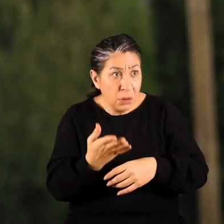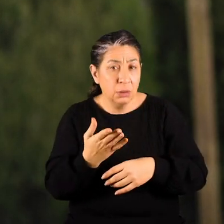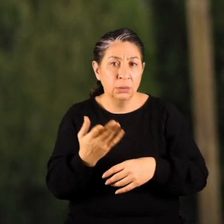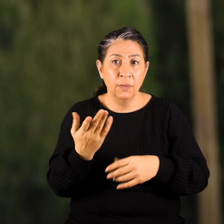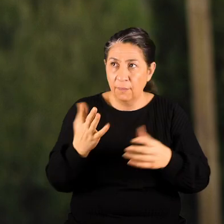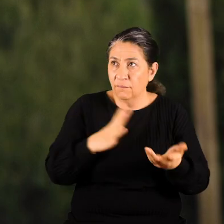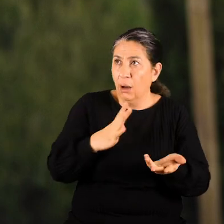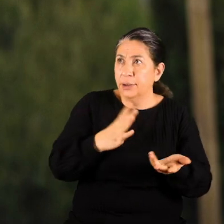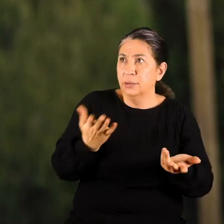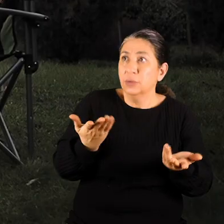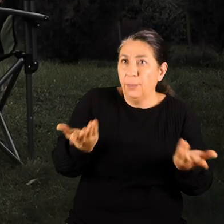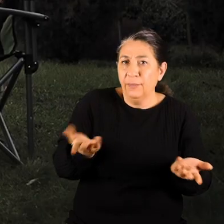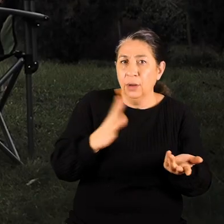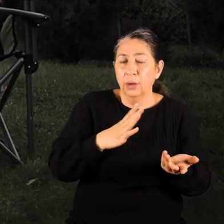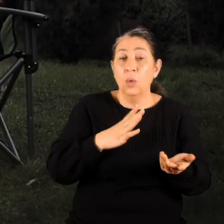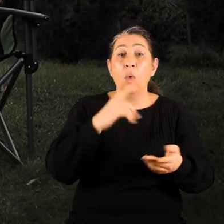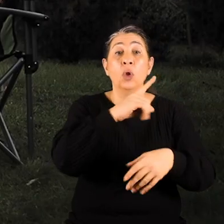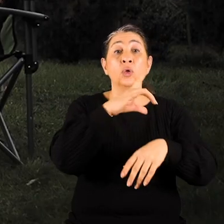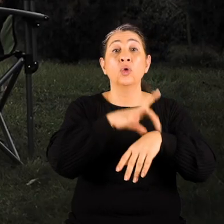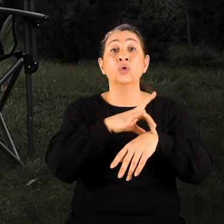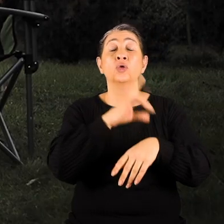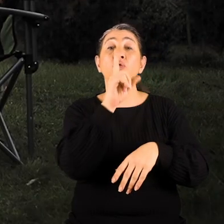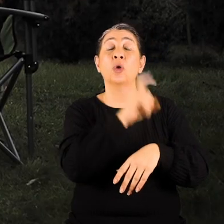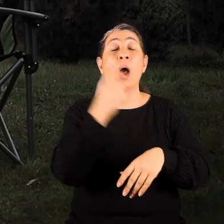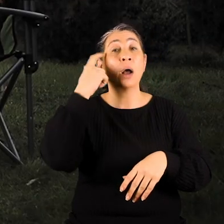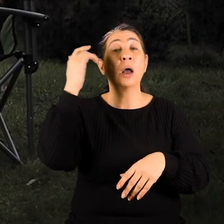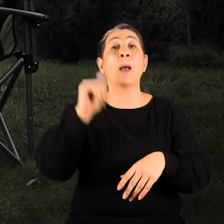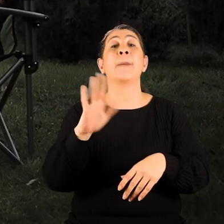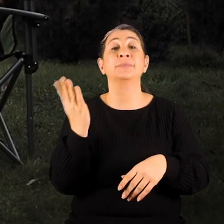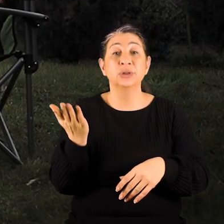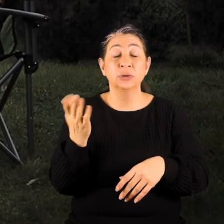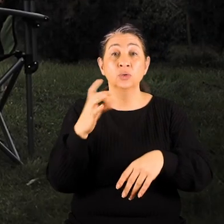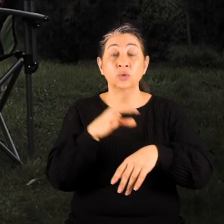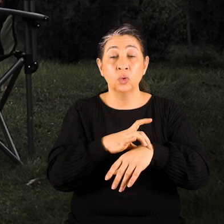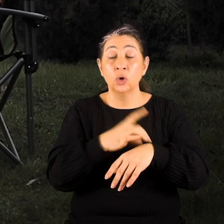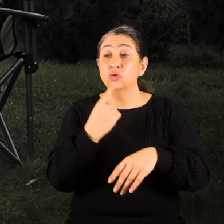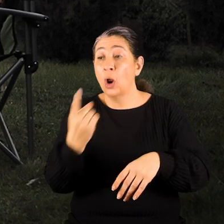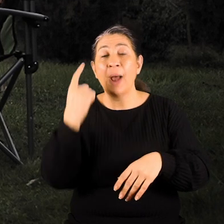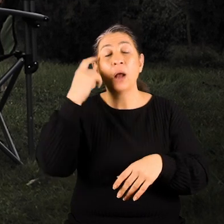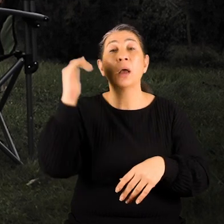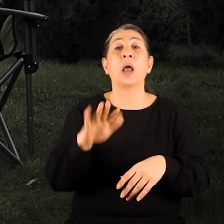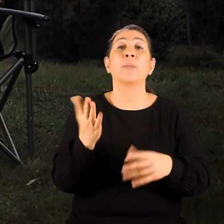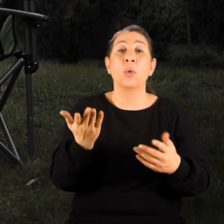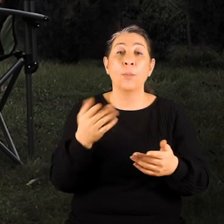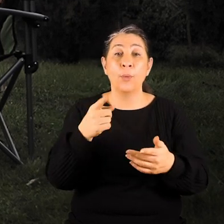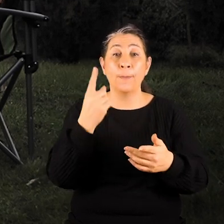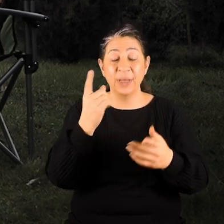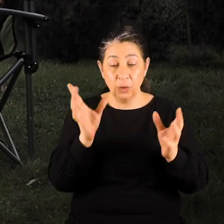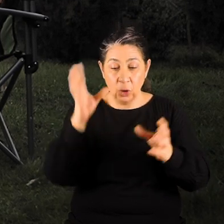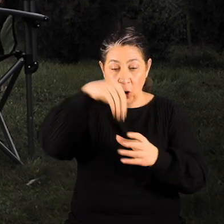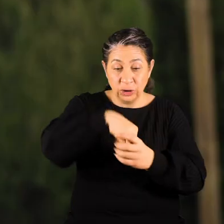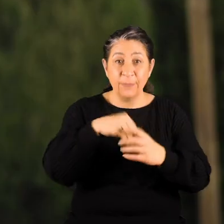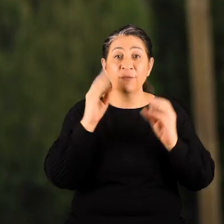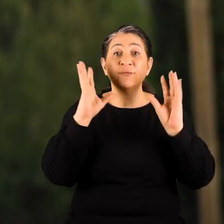Hı hı. Evet var. Tabii ki var. Çünkü onların da doktoruna biraz sorması aklına gelmemiş. Gelmiyor. Hı. Doktorların da söylemek aklına tamam. gelmiyor. Tamam. Böyle bir konsept de